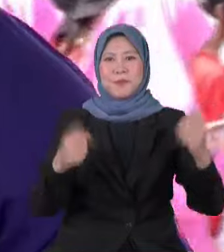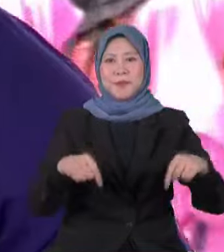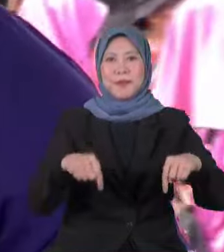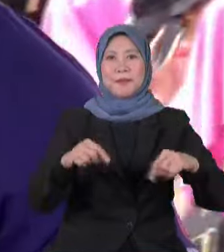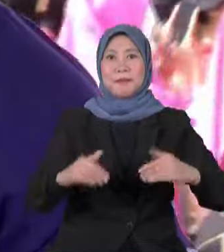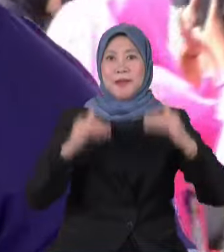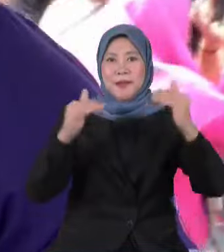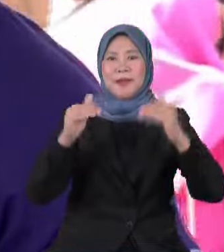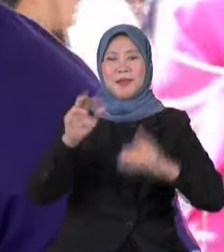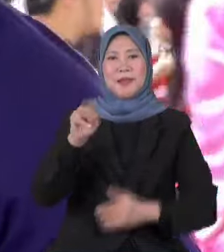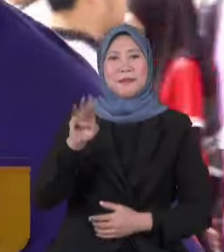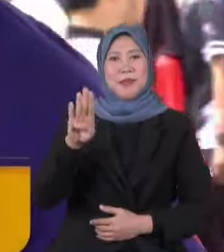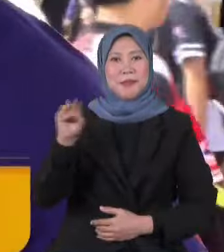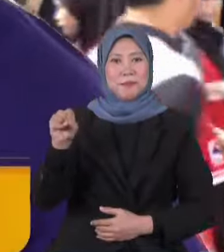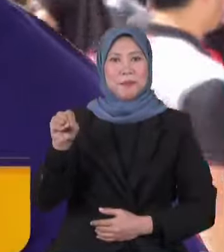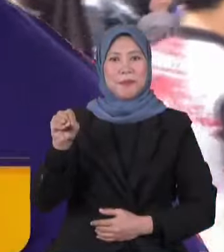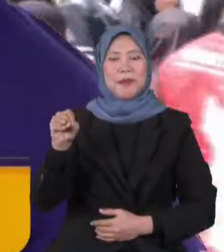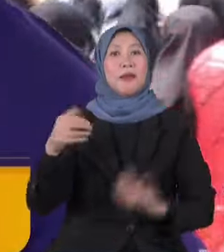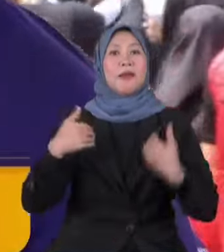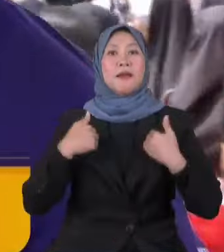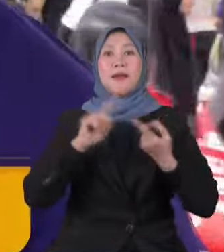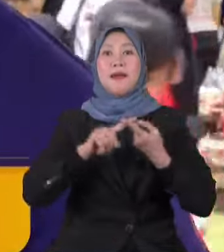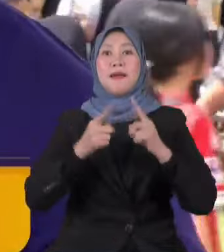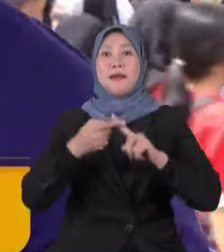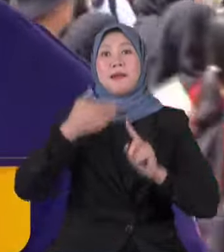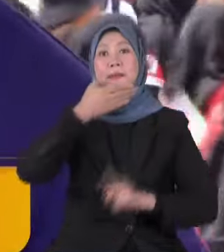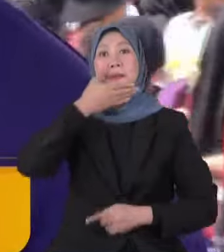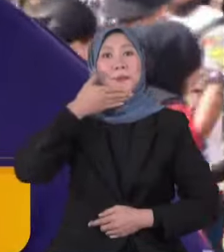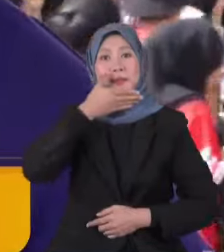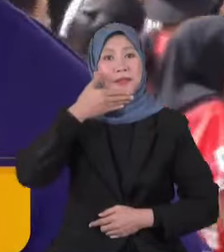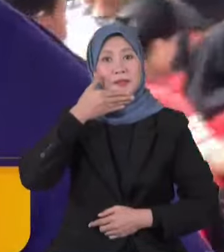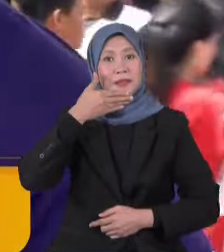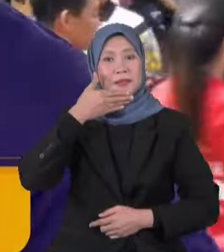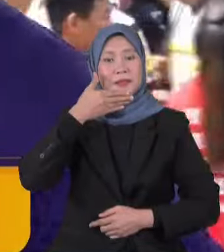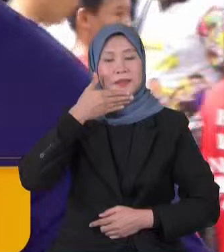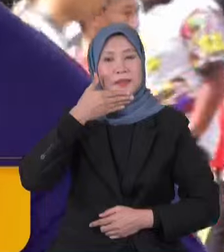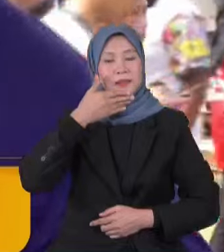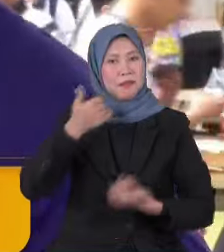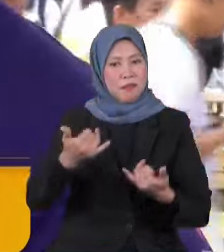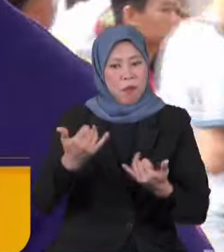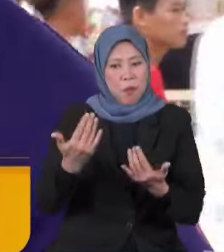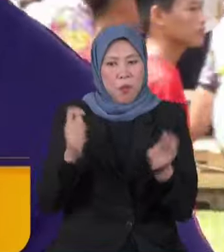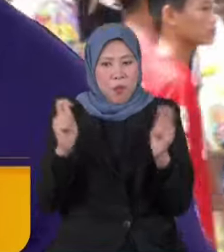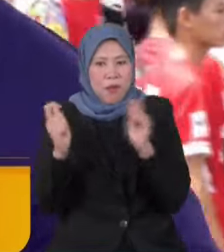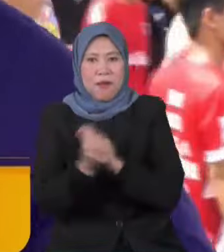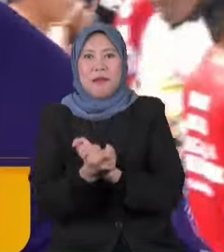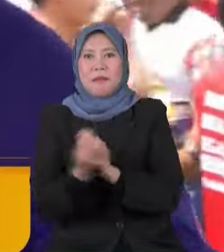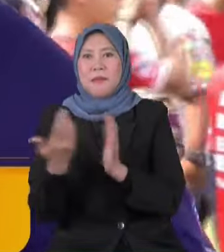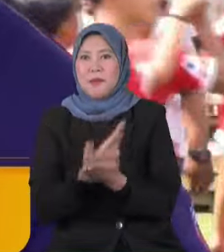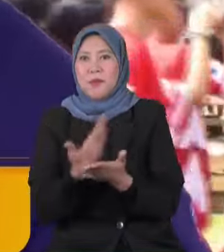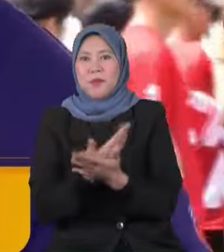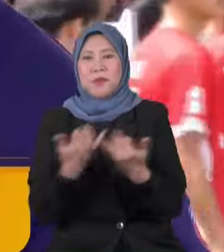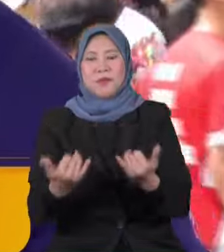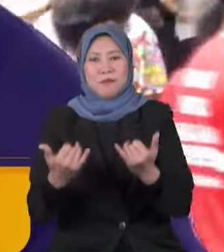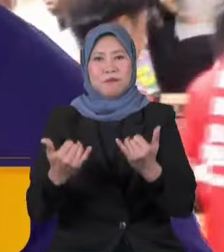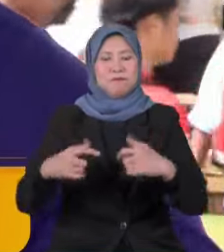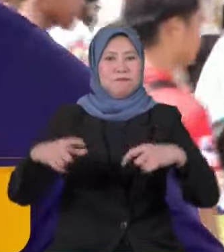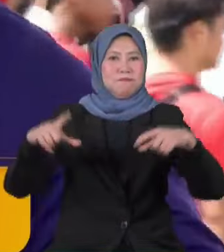Malaysia mengikut 10 gaya hidup rakan muda. Seperti yang Nadia tahu, rakan muda diberi nafas baru untuk kita angkat